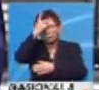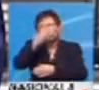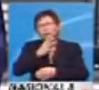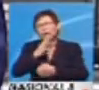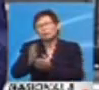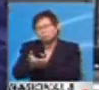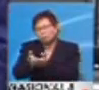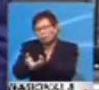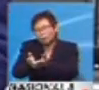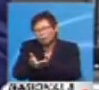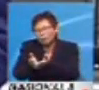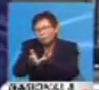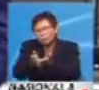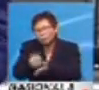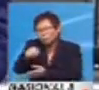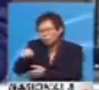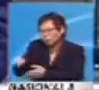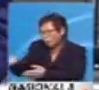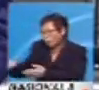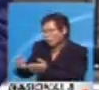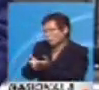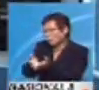senantiasa dipantau